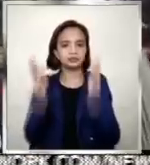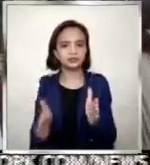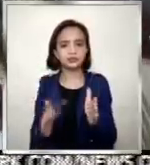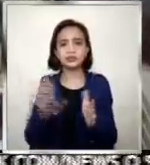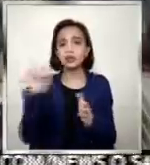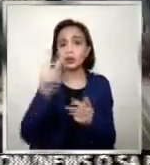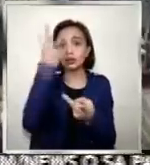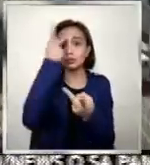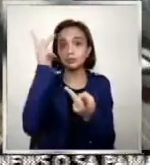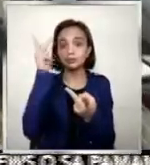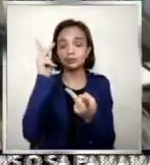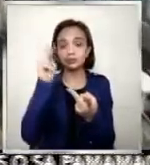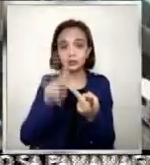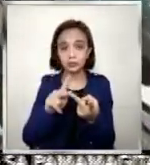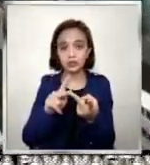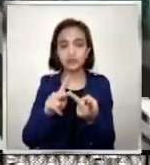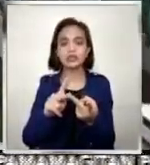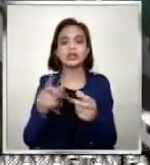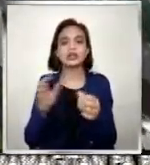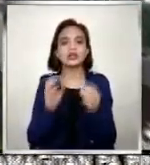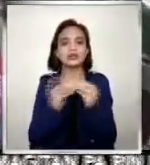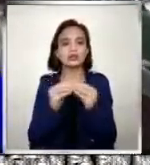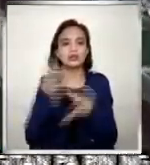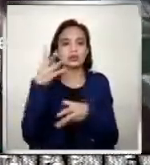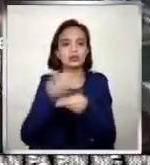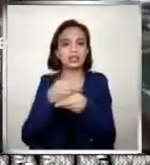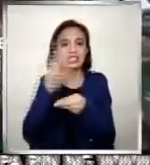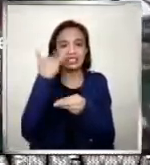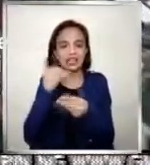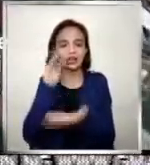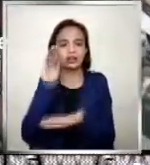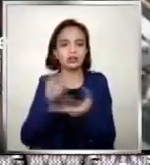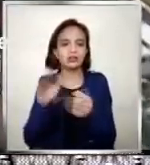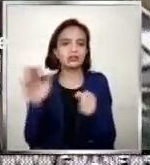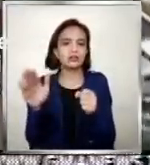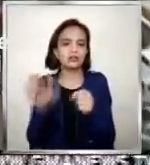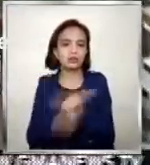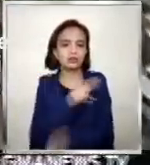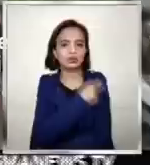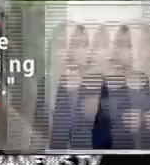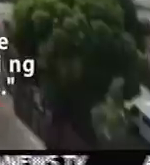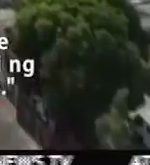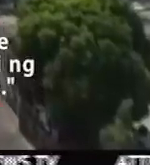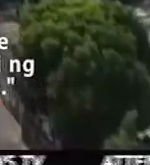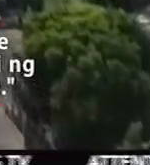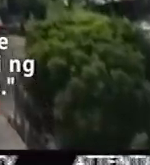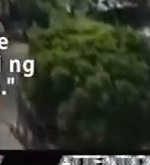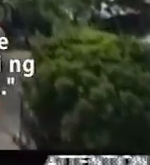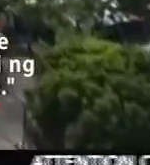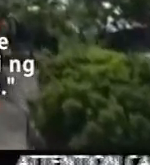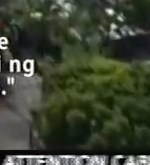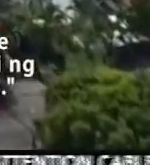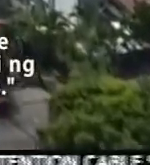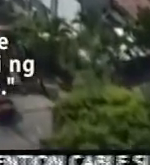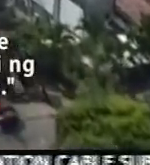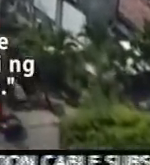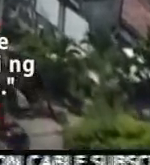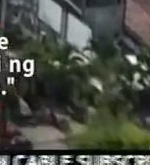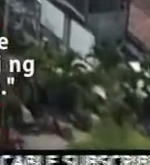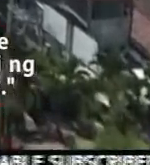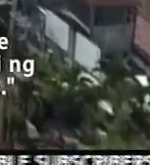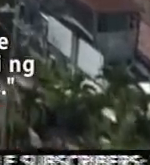MECQ ang pigilang lalong mapuno ang mga ospital sa NCR. Out of the woods, no? Talagang for the next 2 weeks is very